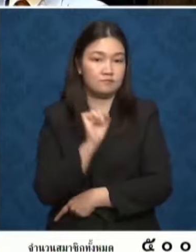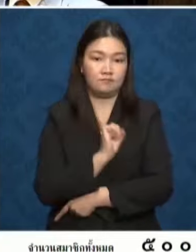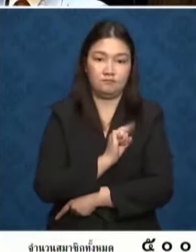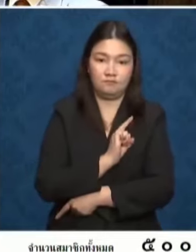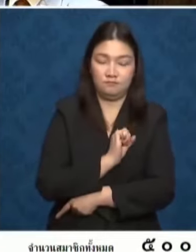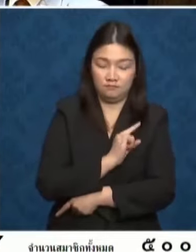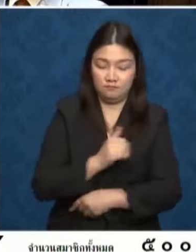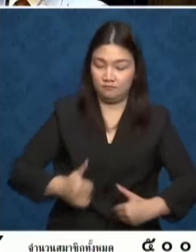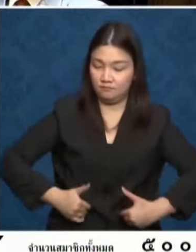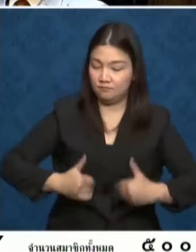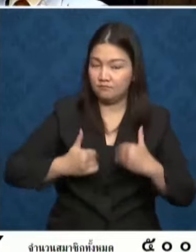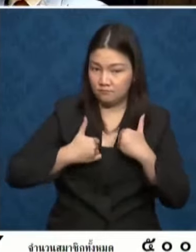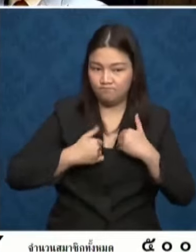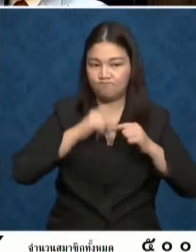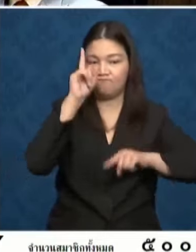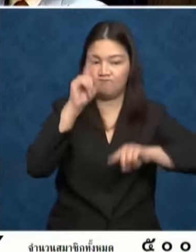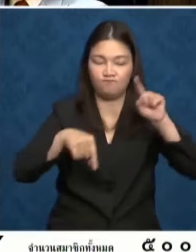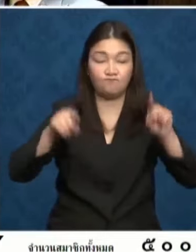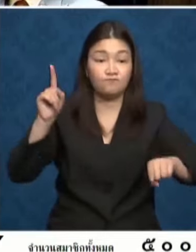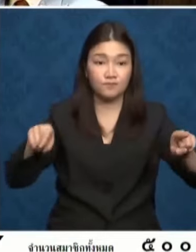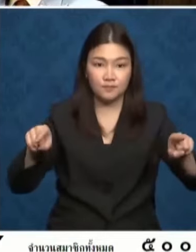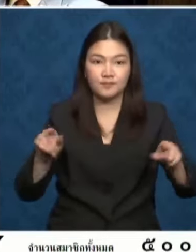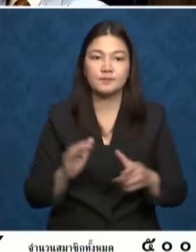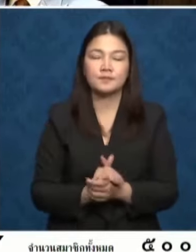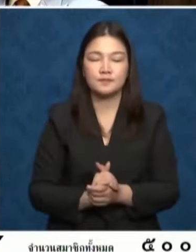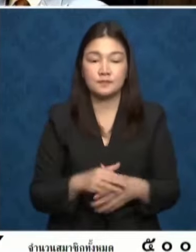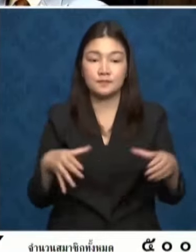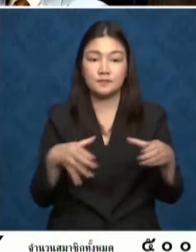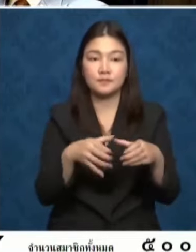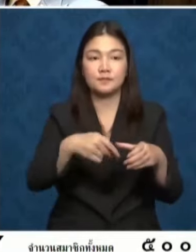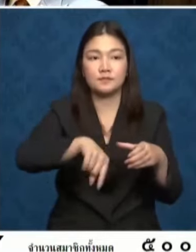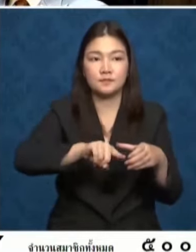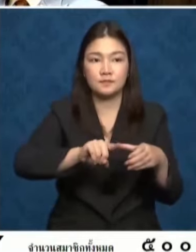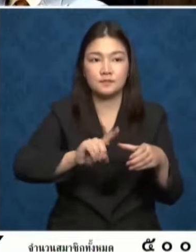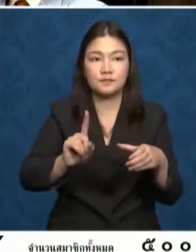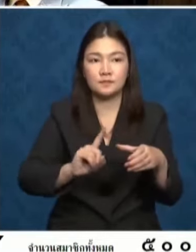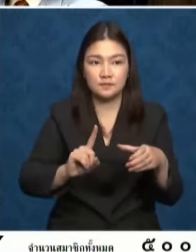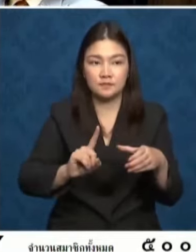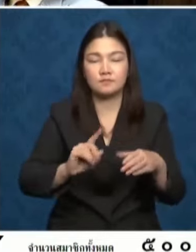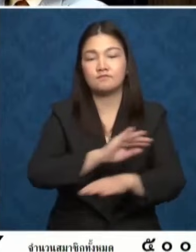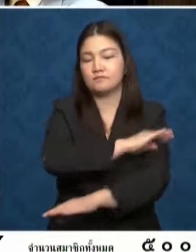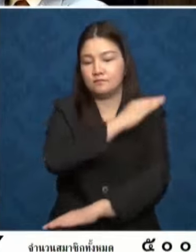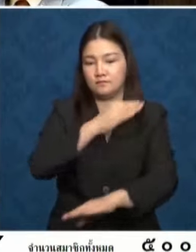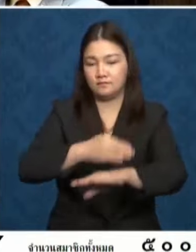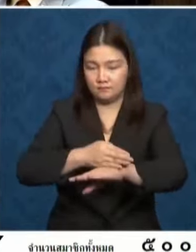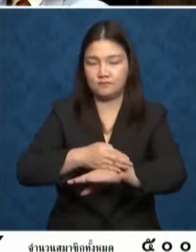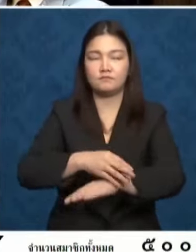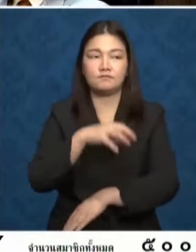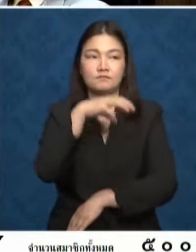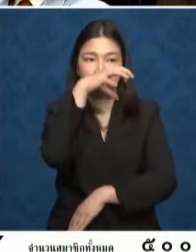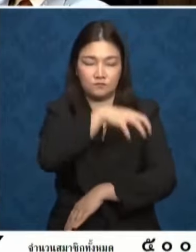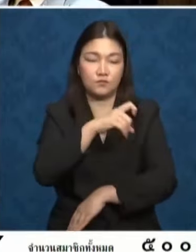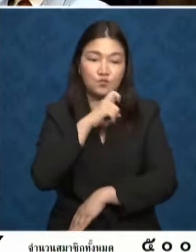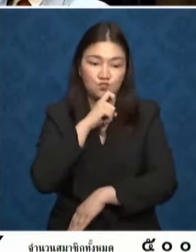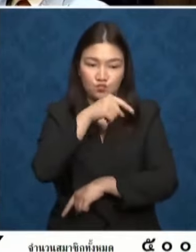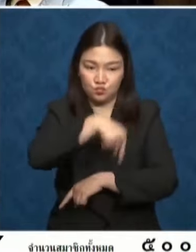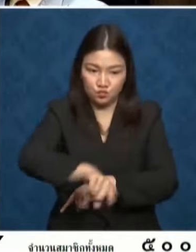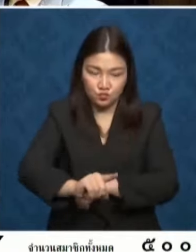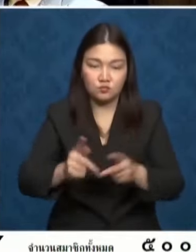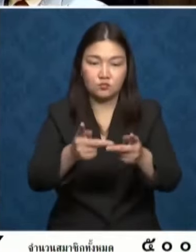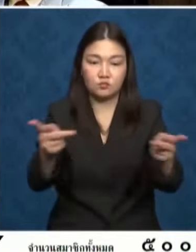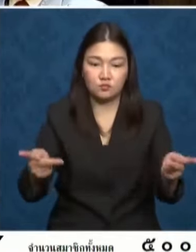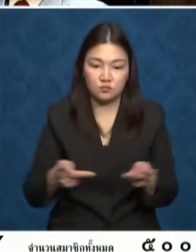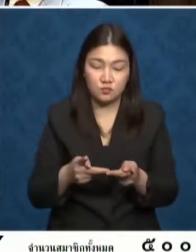รวมทั้งวิถีชีวิตที่แตกต่างออกไปได้แก่กลุ่มชาติพันธ์ที่ตั้งถิ่นฐานอยู่บนพื้นที่สูงกลุ่มที่อาศัยตั้งถิ่นฐานบนเกาะ